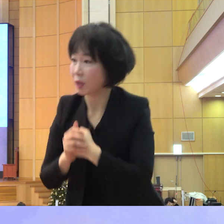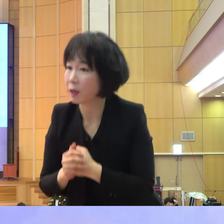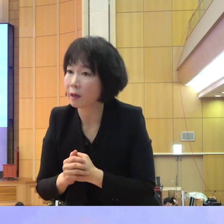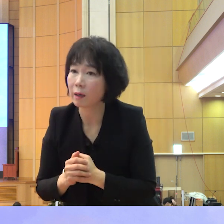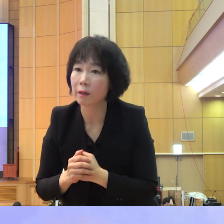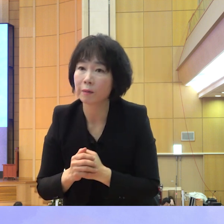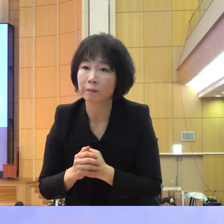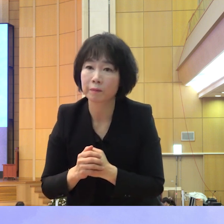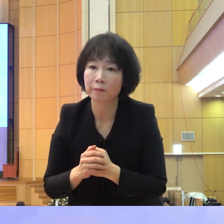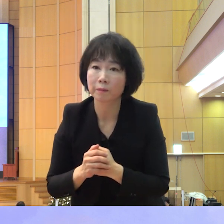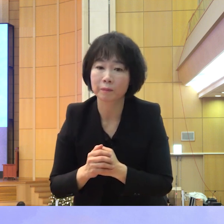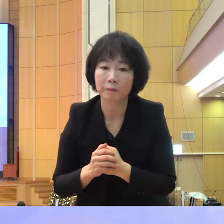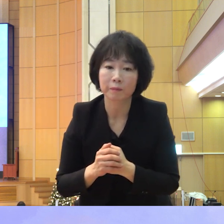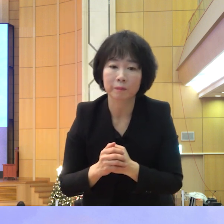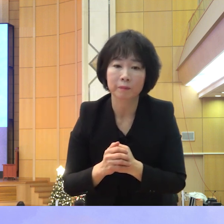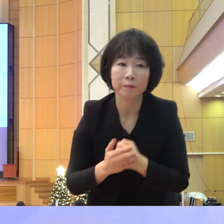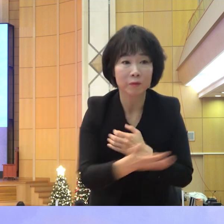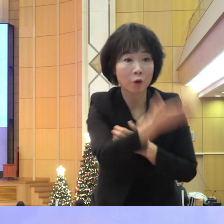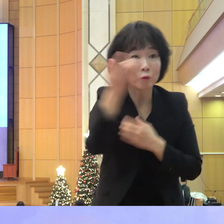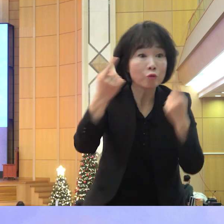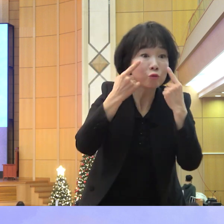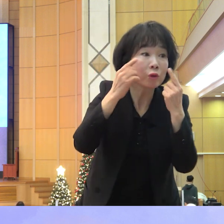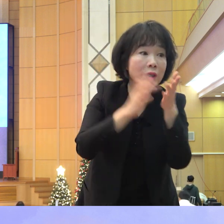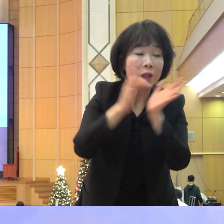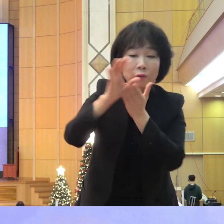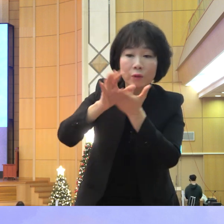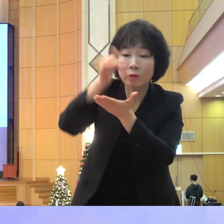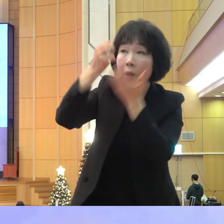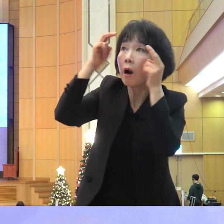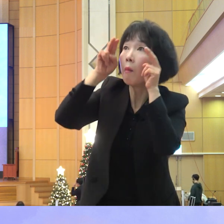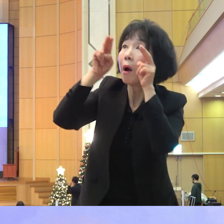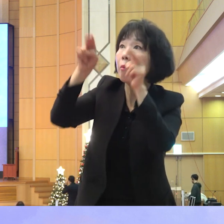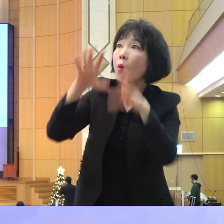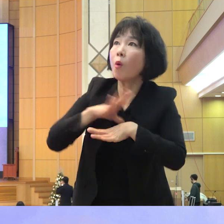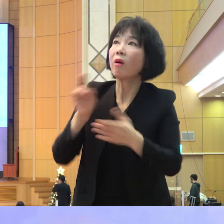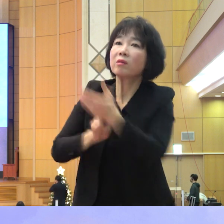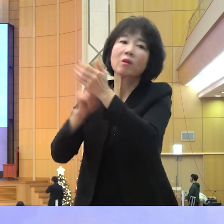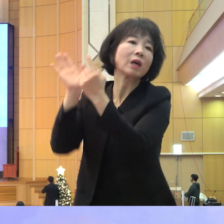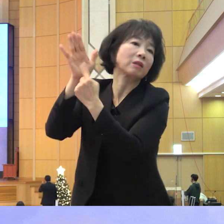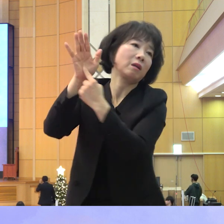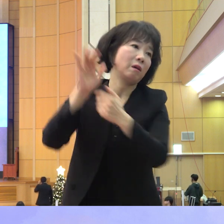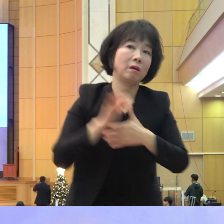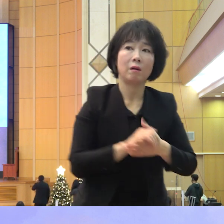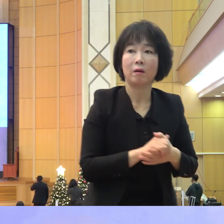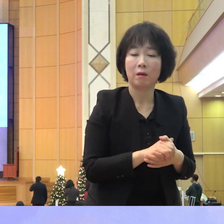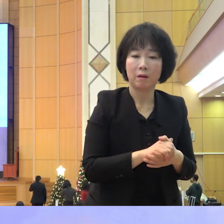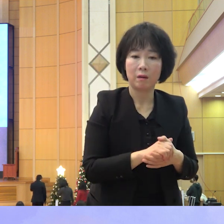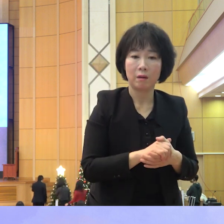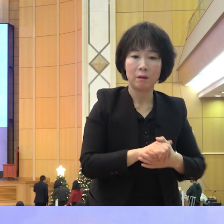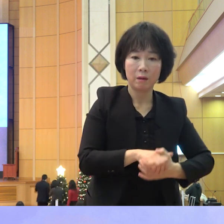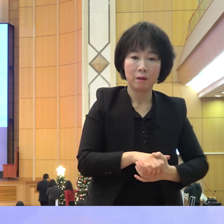여러분들은 하나님 말씀을 통해 예수님만 바라보면 놀라운 일이 벌어져요. 하나만 얘기하고 마치겠습니다.